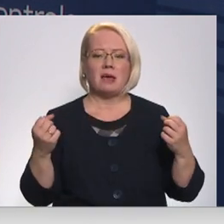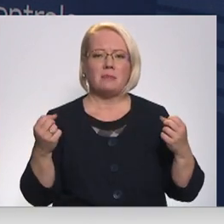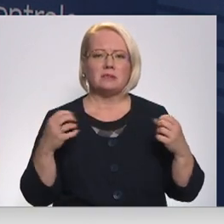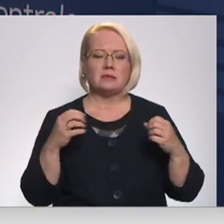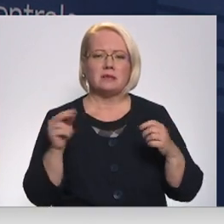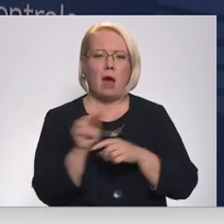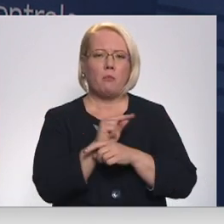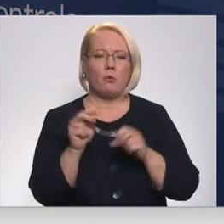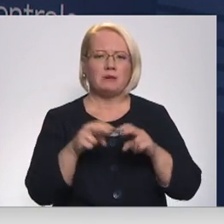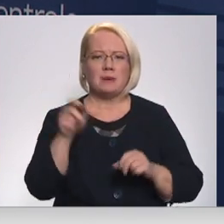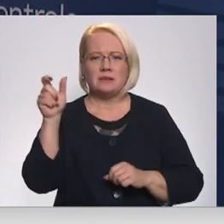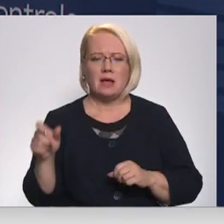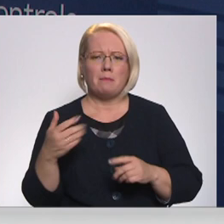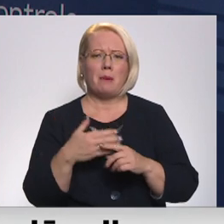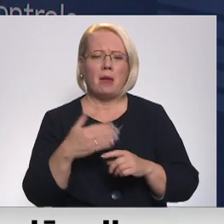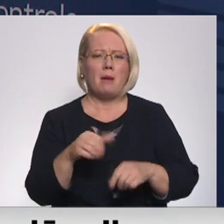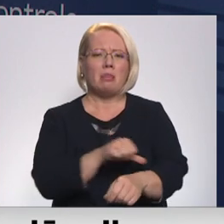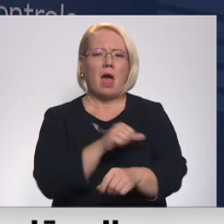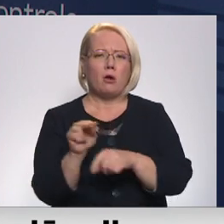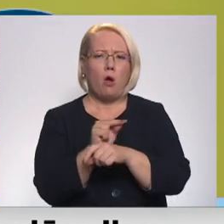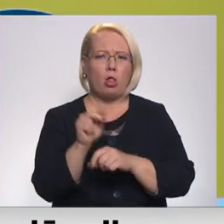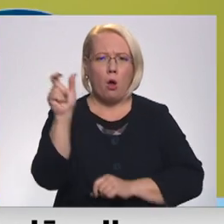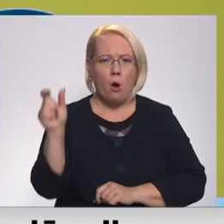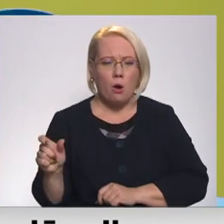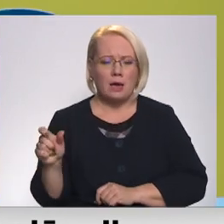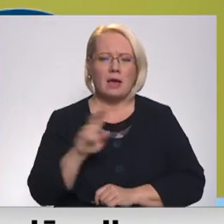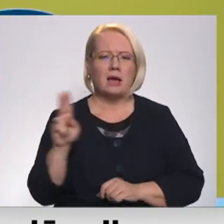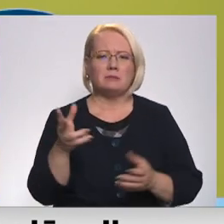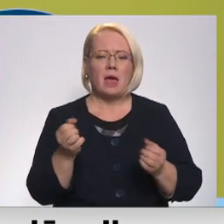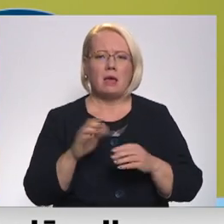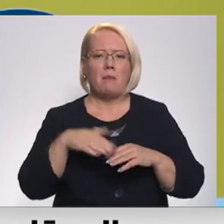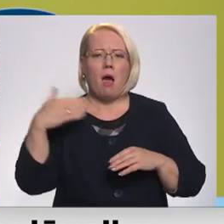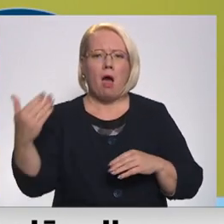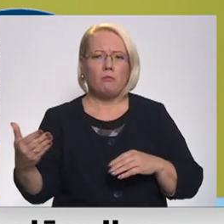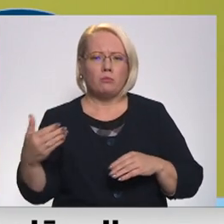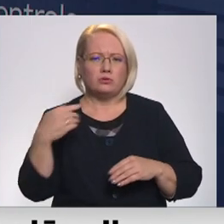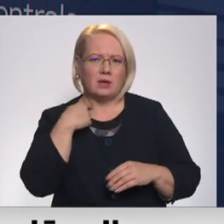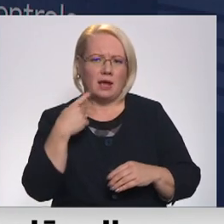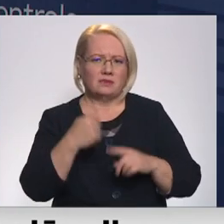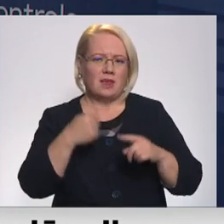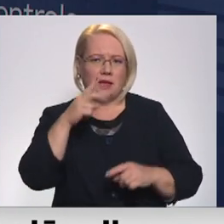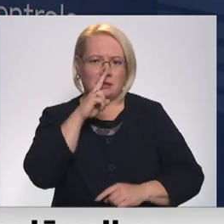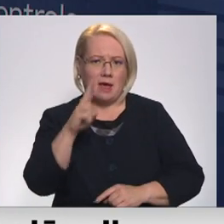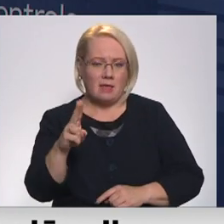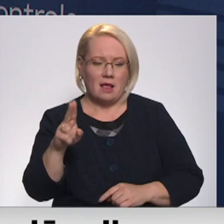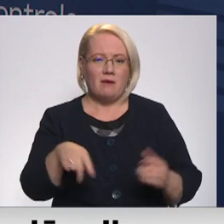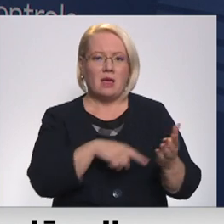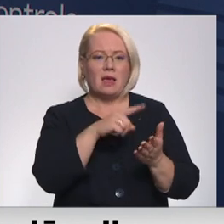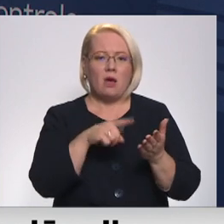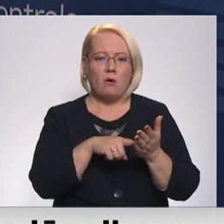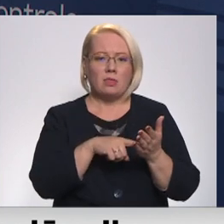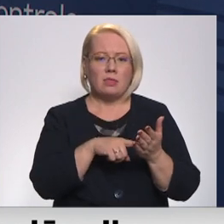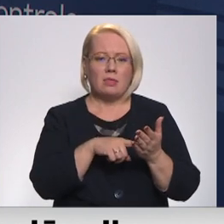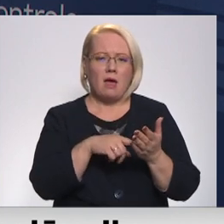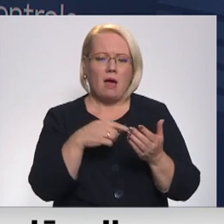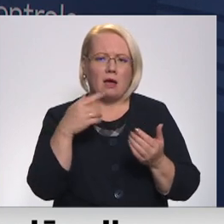kuri ārpus pilsētas pieņem vienu reizi nedēļā. Vienkārši. Mēs tā kā izliekamies, ka to bērnu nav. Jā, bez šaubām. Mēs nemaz nezinām, mēs